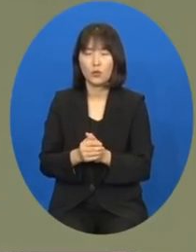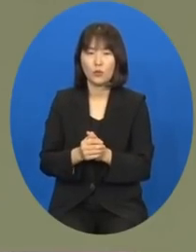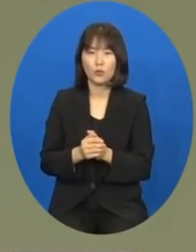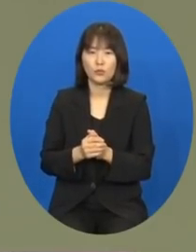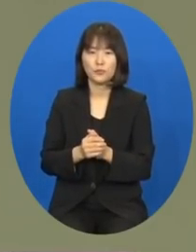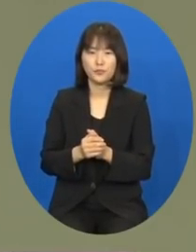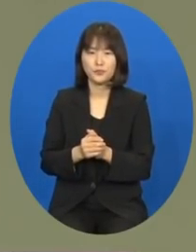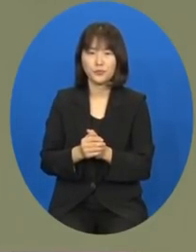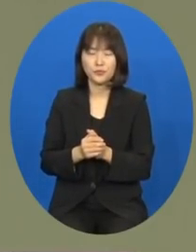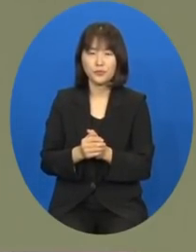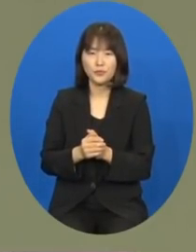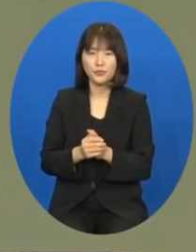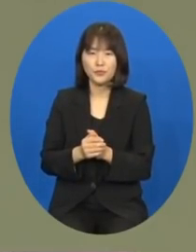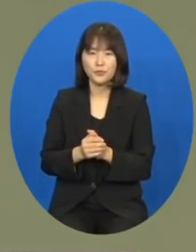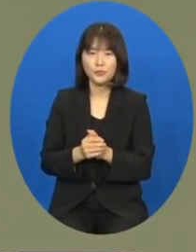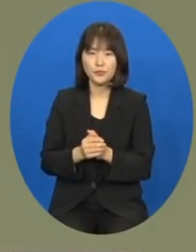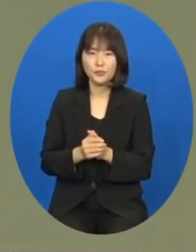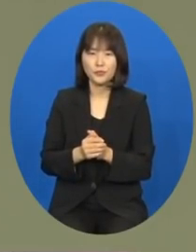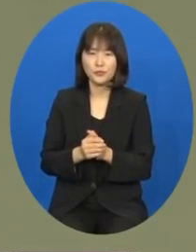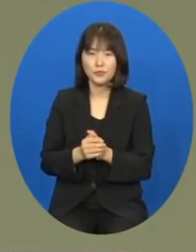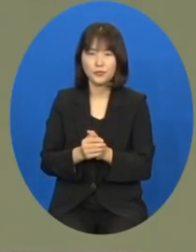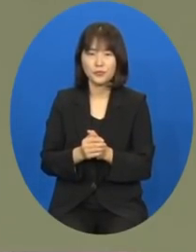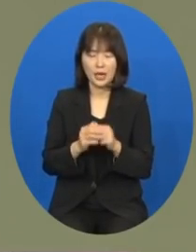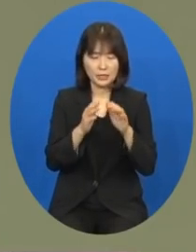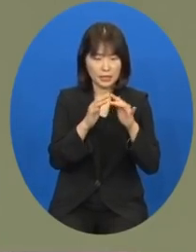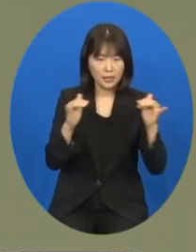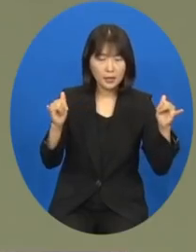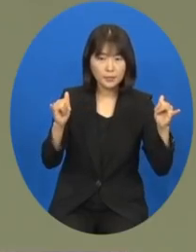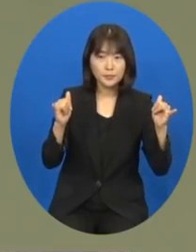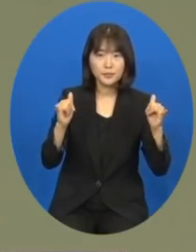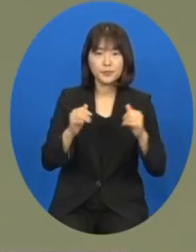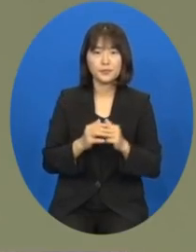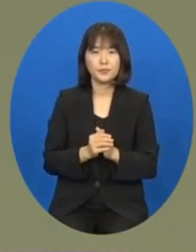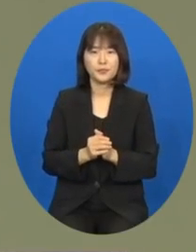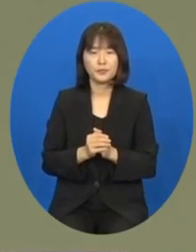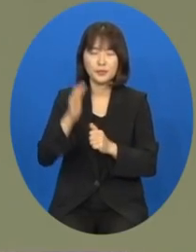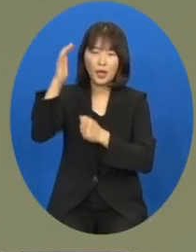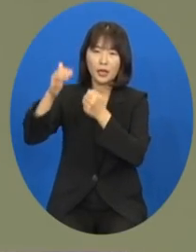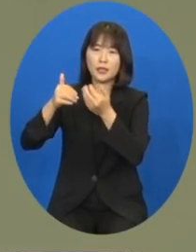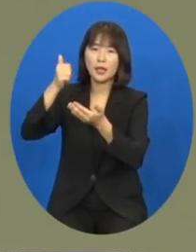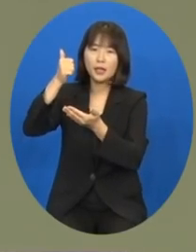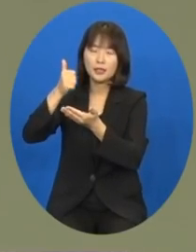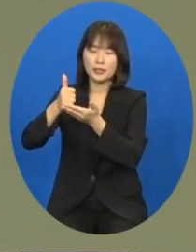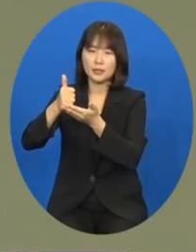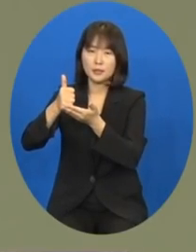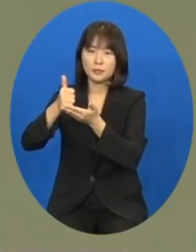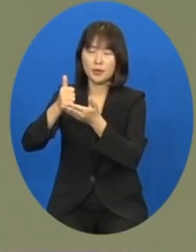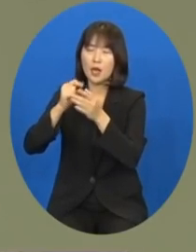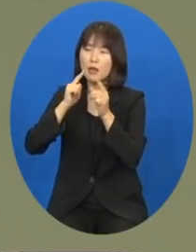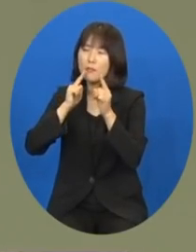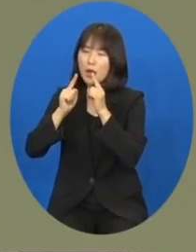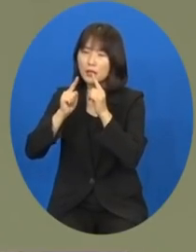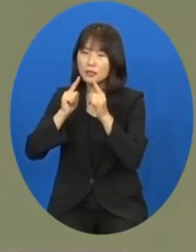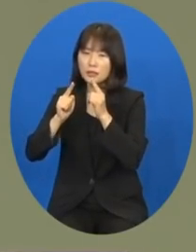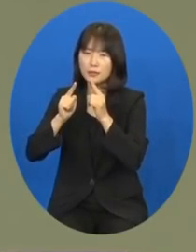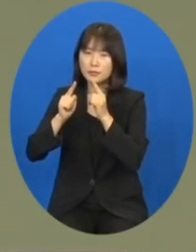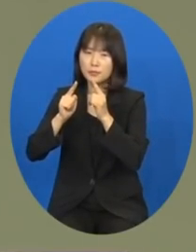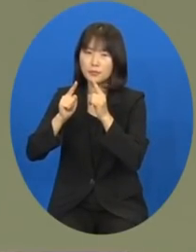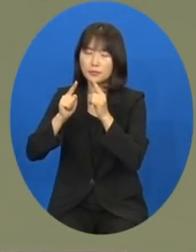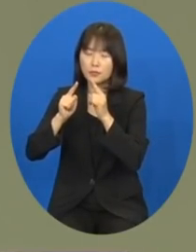육적인 고깃덩어리가 아니라는 것이죠 사람은 하나님의 입에서 또 나오는 모든 말씀으로